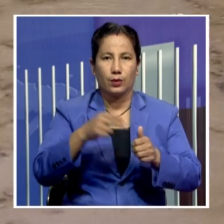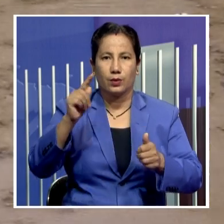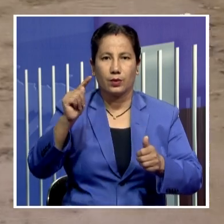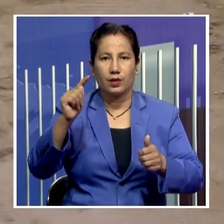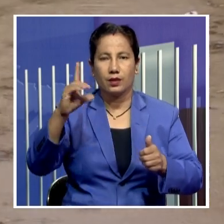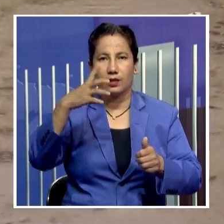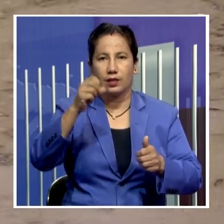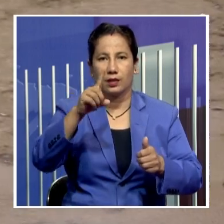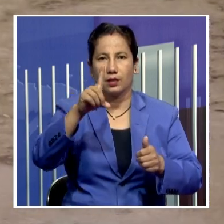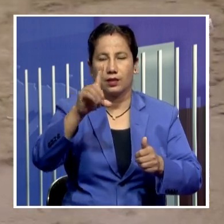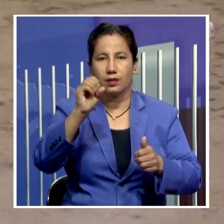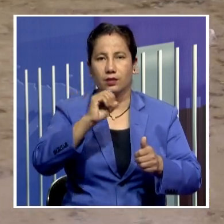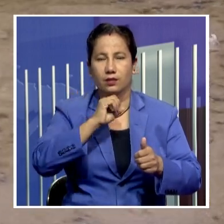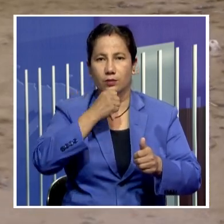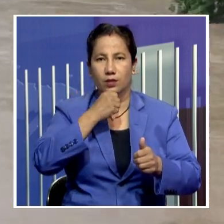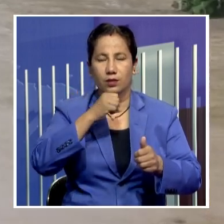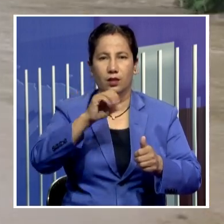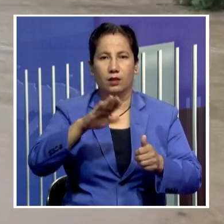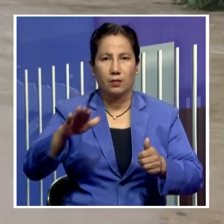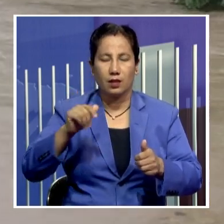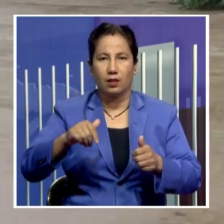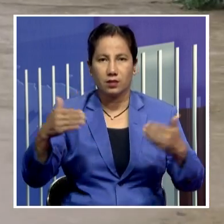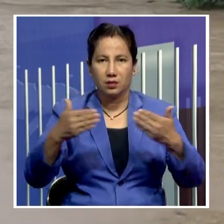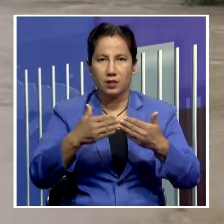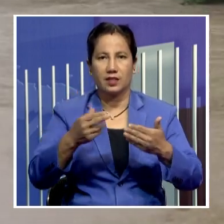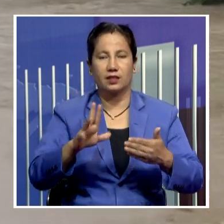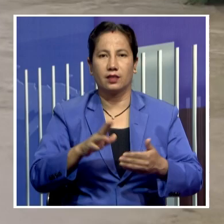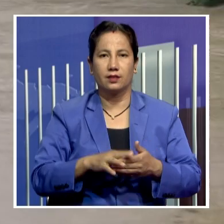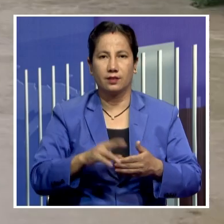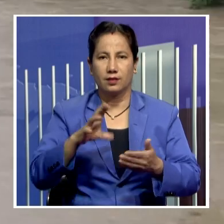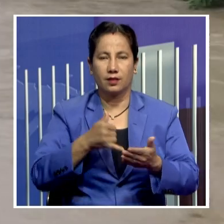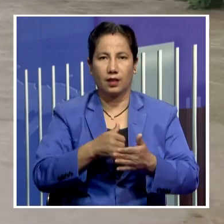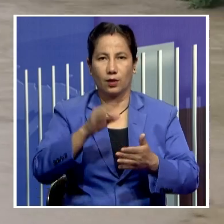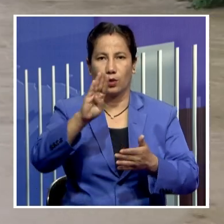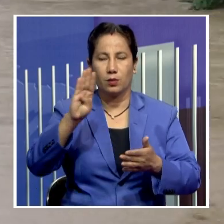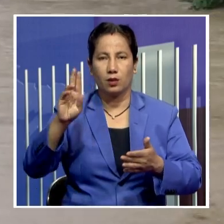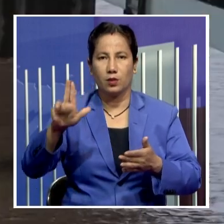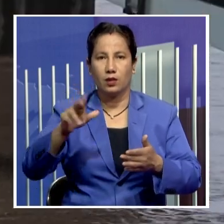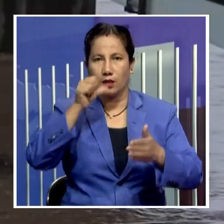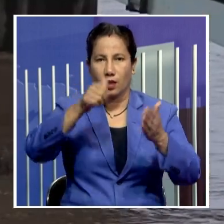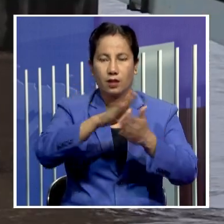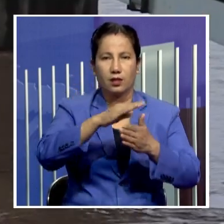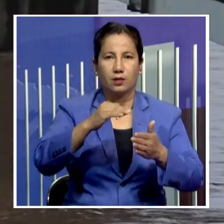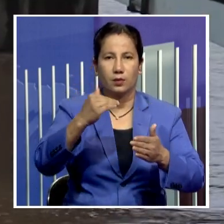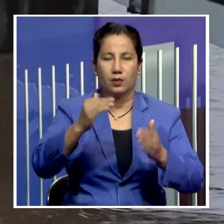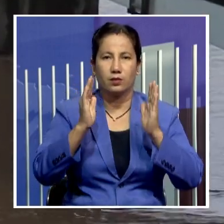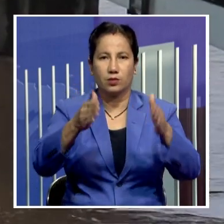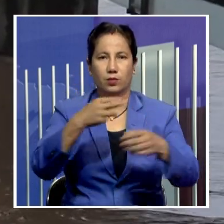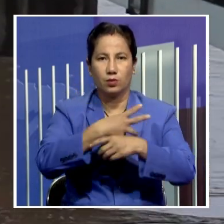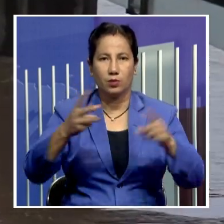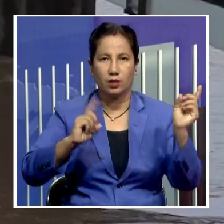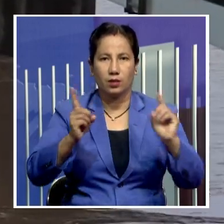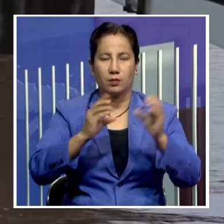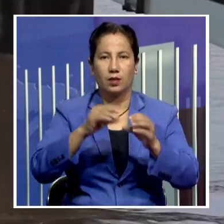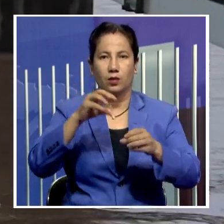किटेनीका 10 वर्षका बालक समीर पौडेल अझै भेटिएका छैनन्। दाङको बबई नदीमा आएको बाढीले तुलसीपुर उपमहानगरपालिका वडा